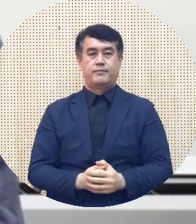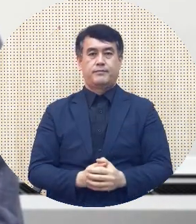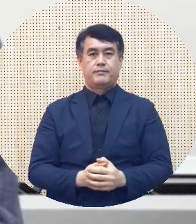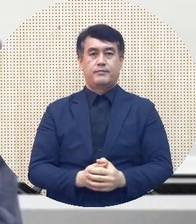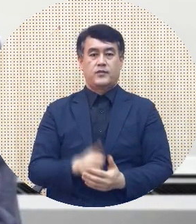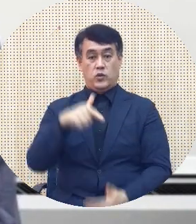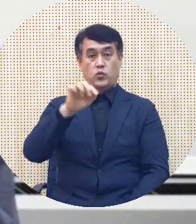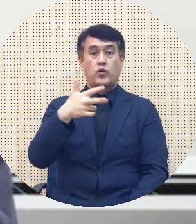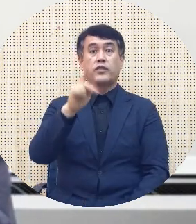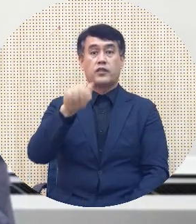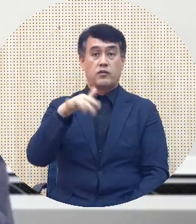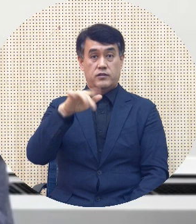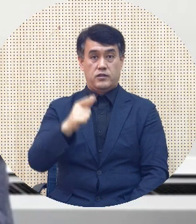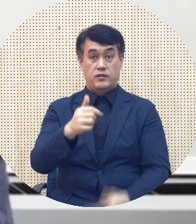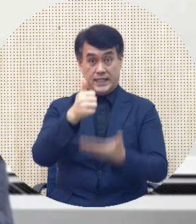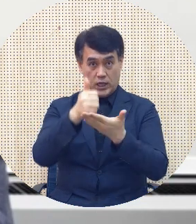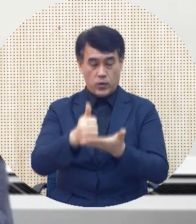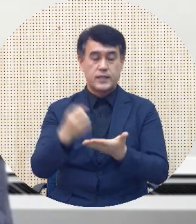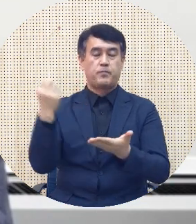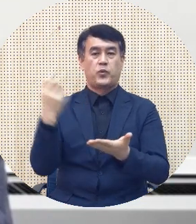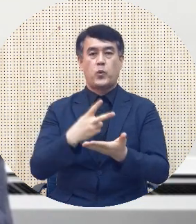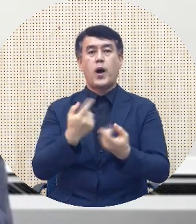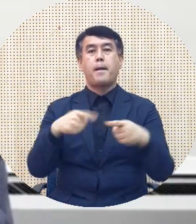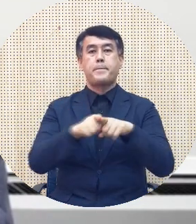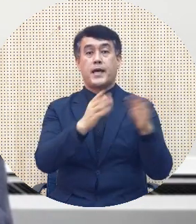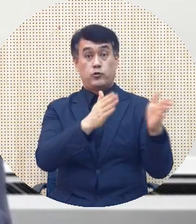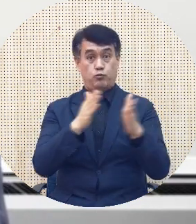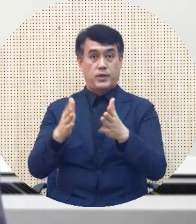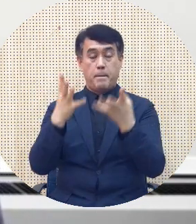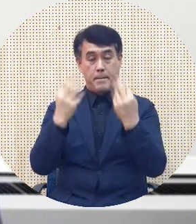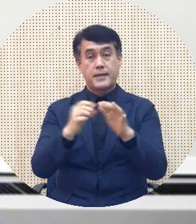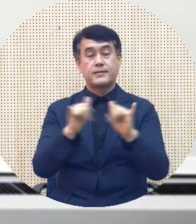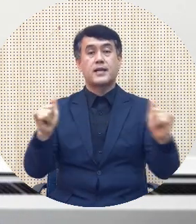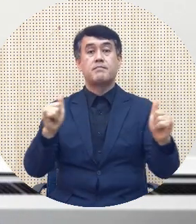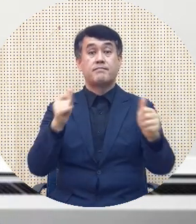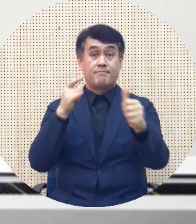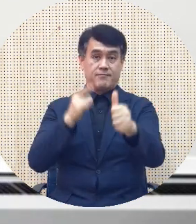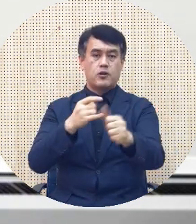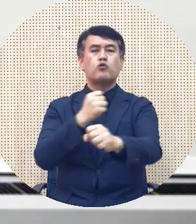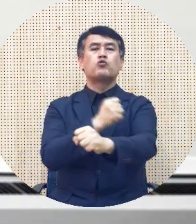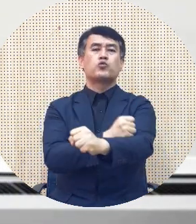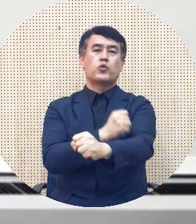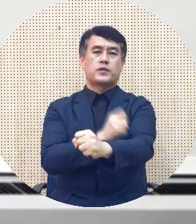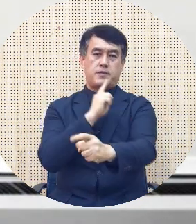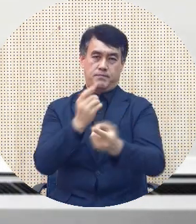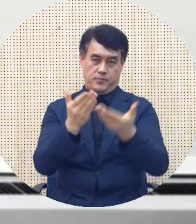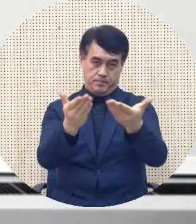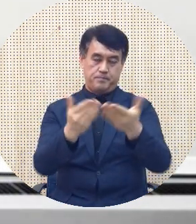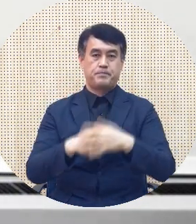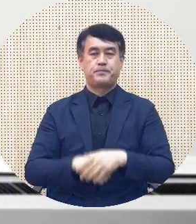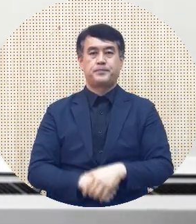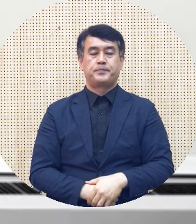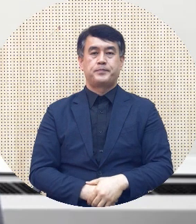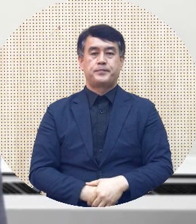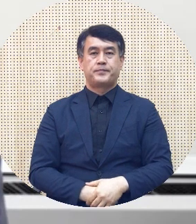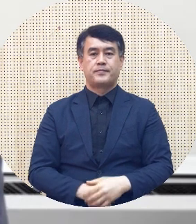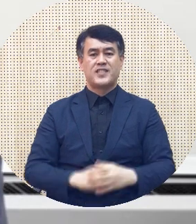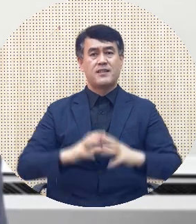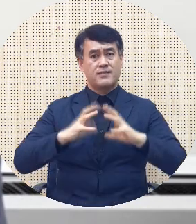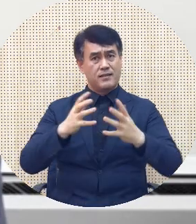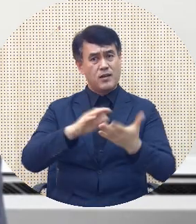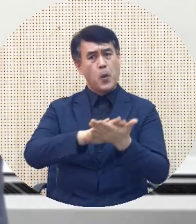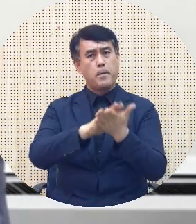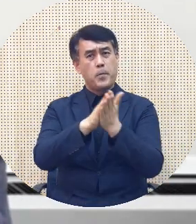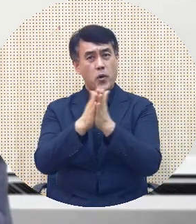우리 권덕철 장관님과 또 오늘 함께 준비해 주신 많은 분들께 수고하셨다는 말씀을 드립니다. 세상이